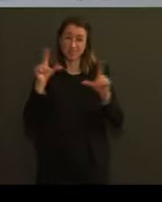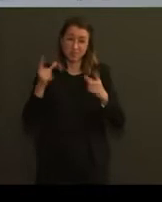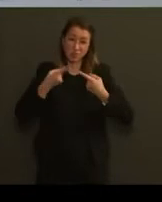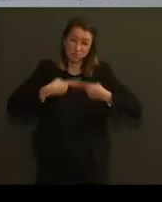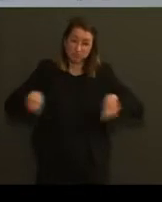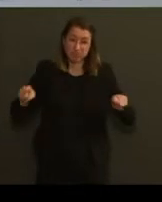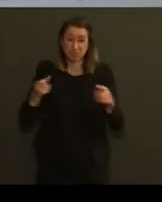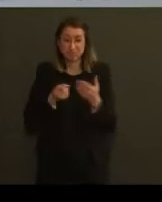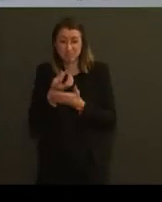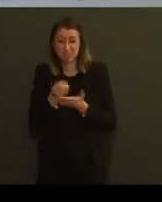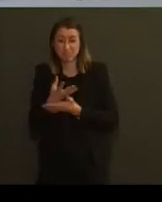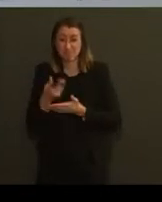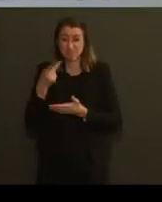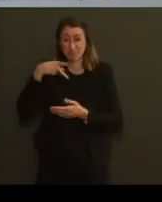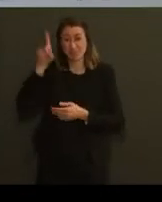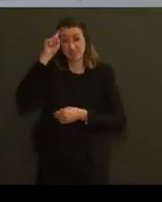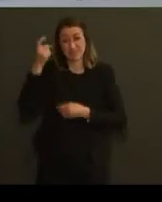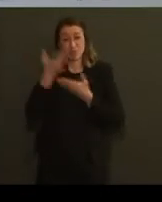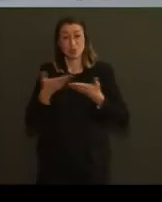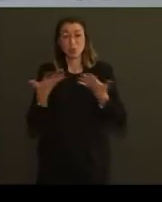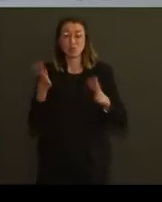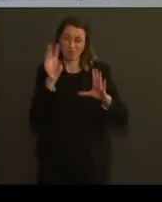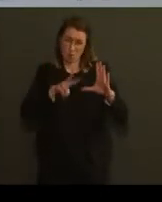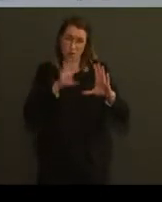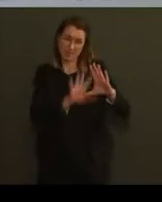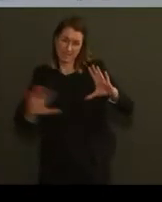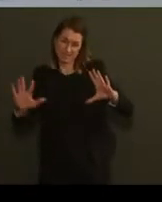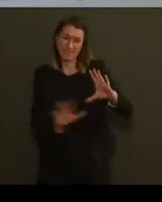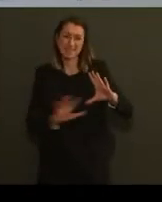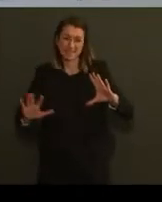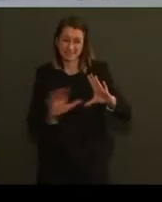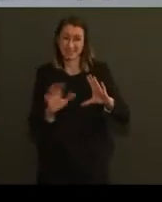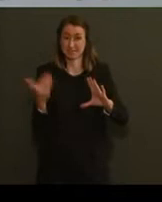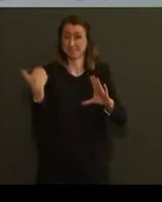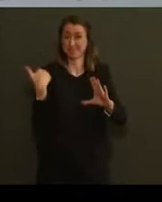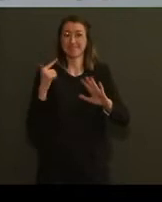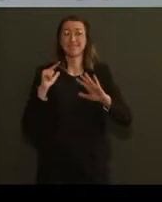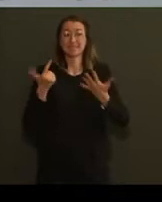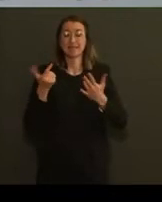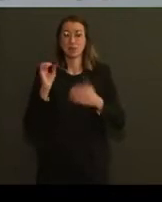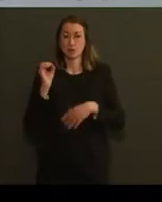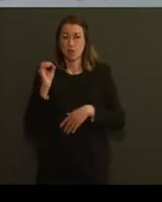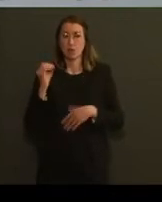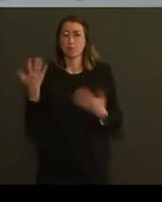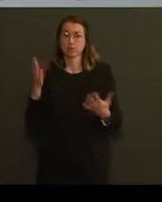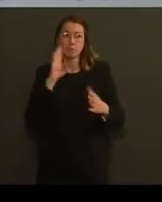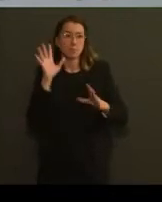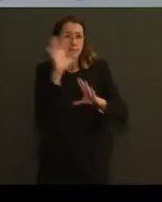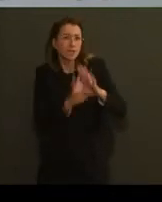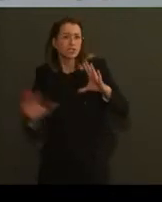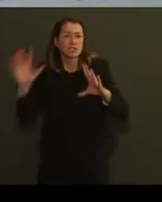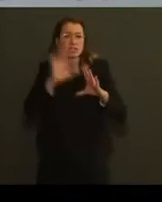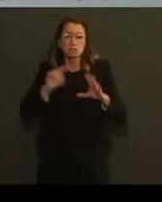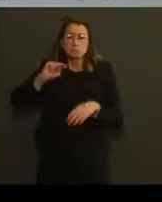en Wallonie, puisque ce même samedi 17 octobre, où au niveau national, on a eu la moitié des